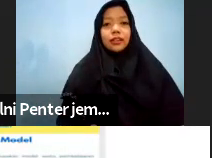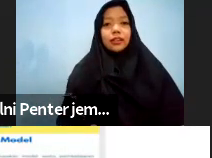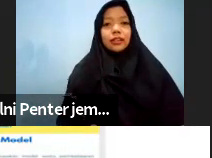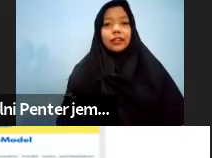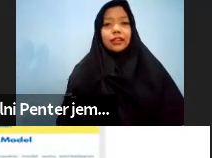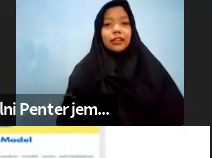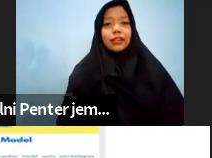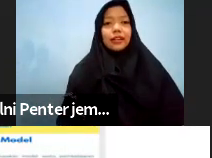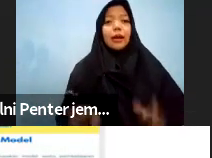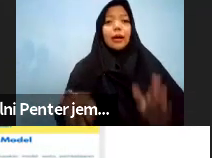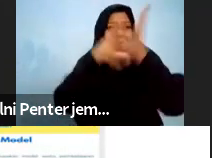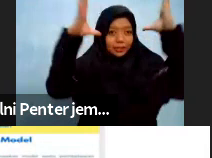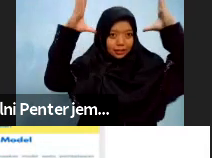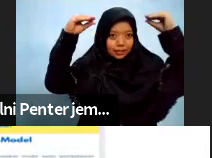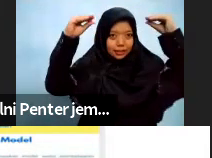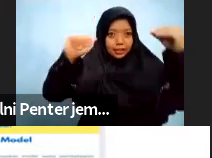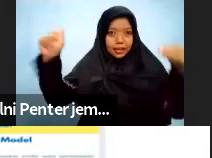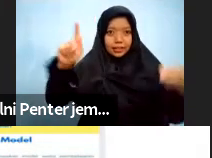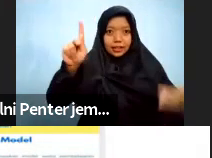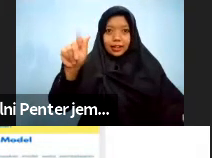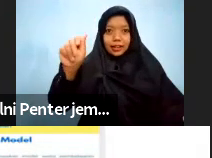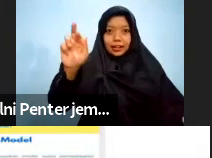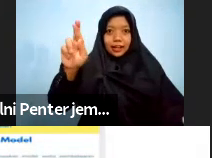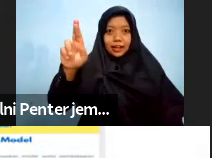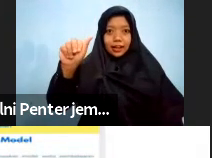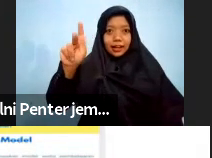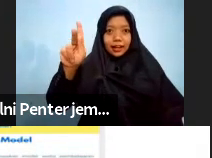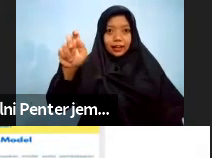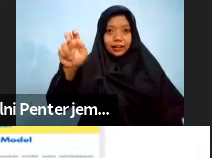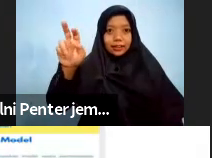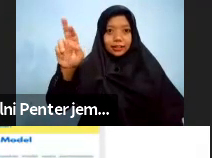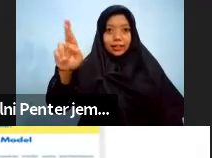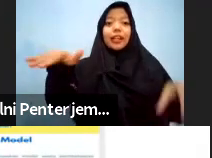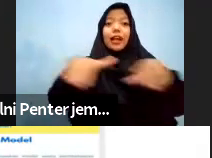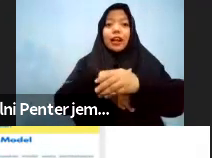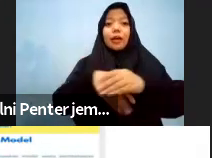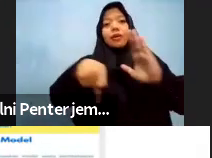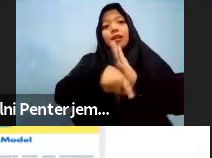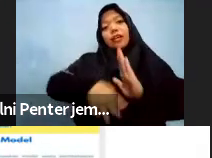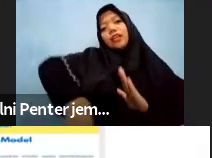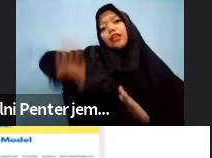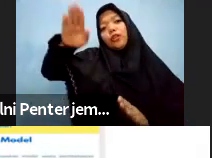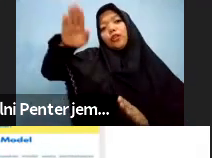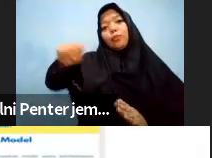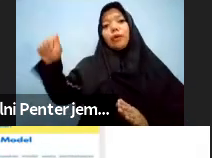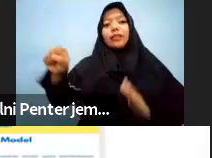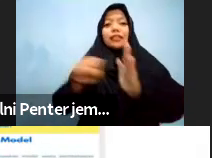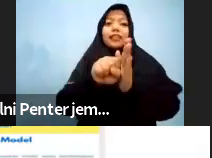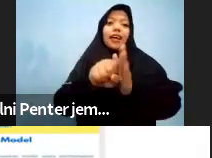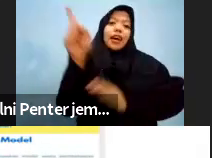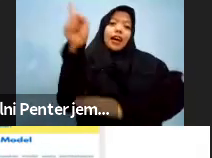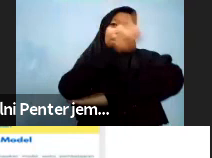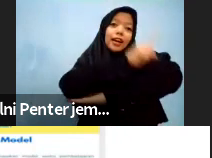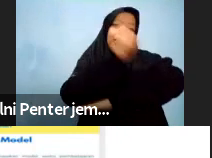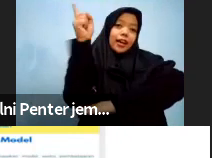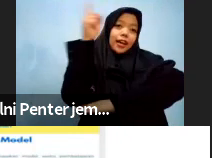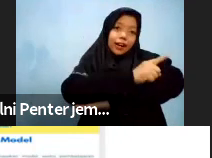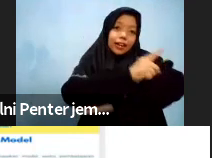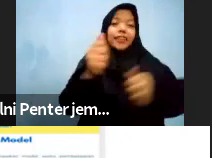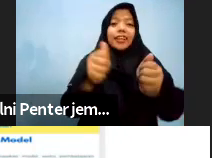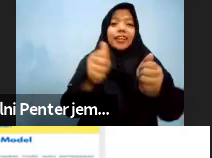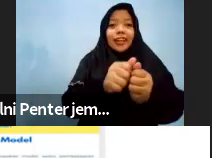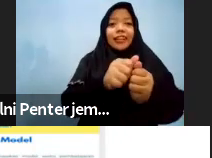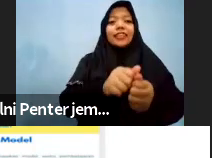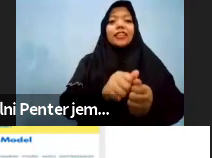pendidikan karakter dan tuntunan dalam kehidupan sehari-hari ini melalui cerita dan melalui nyanyian